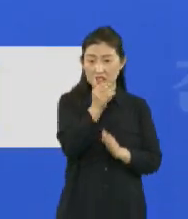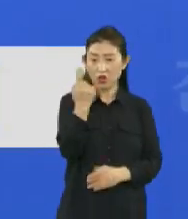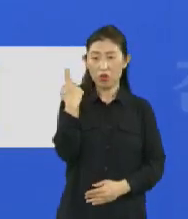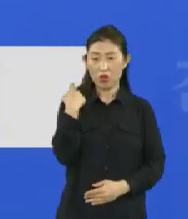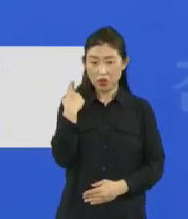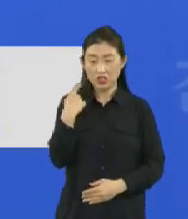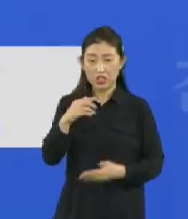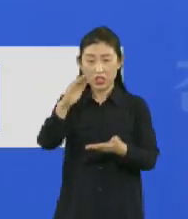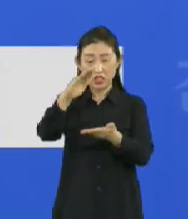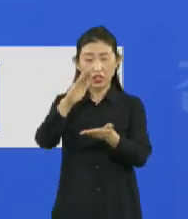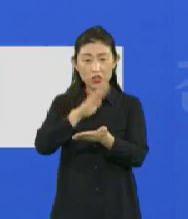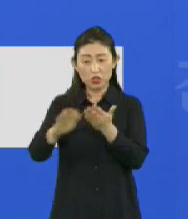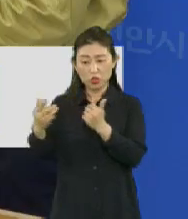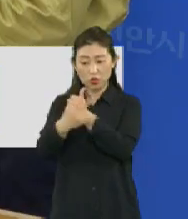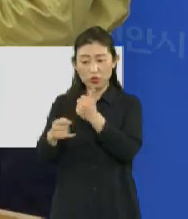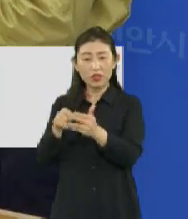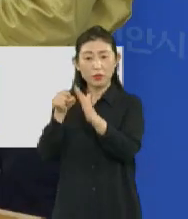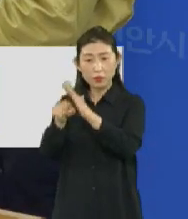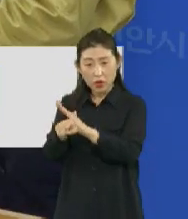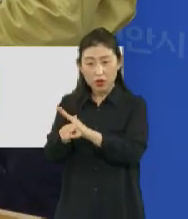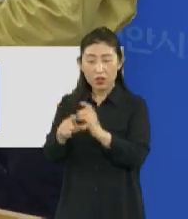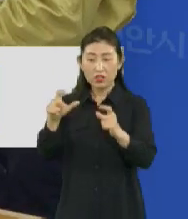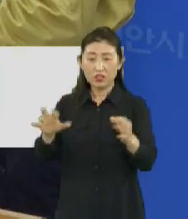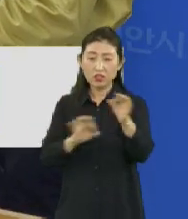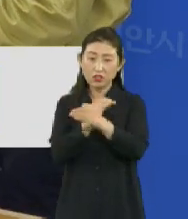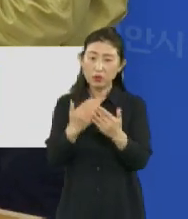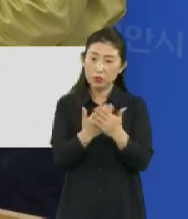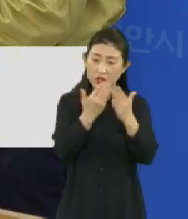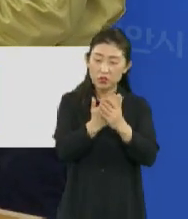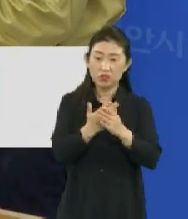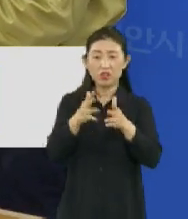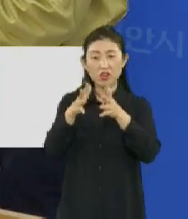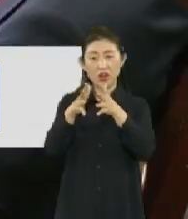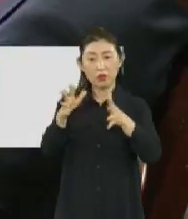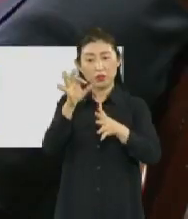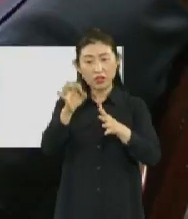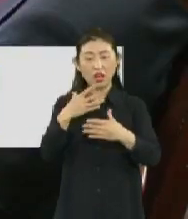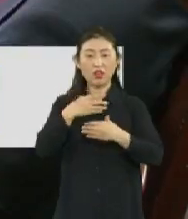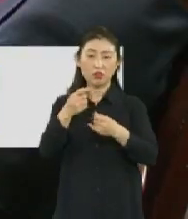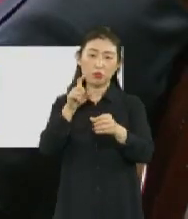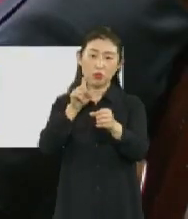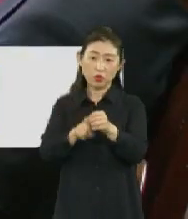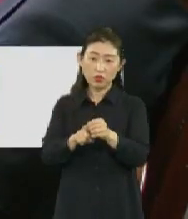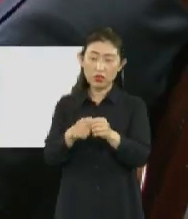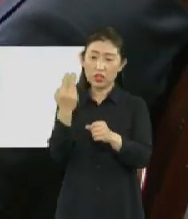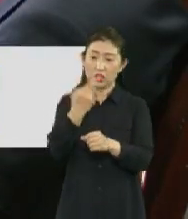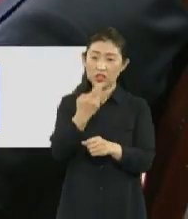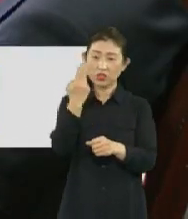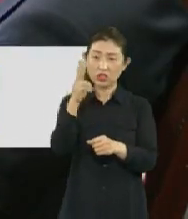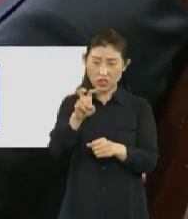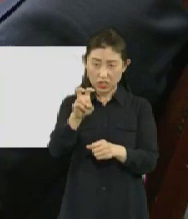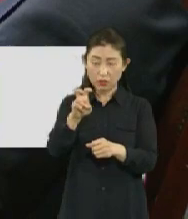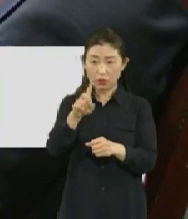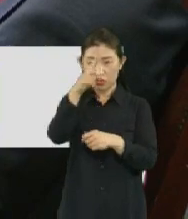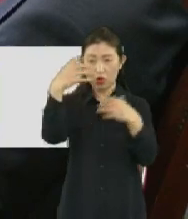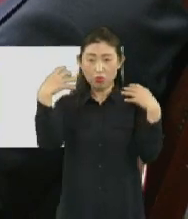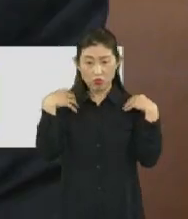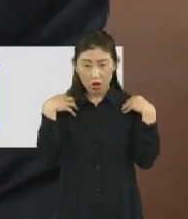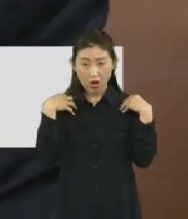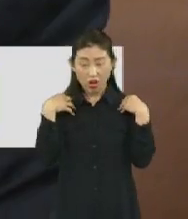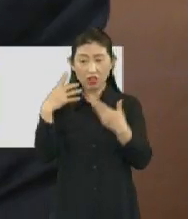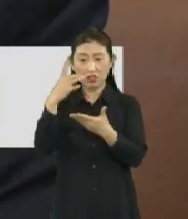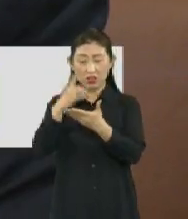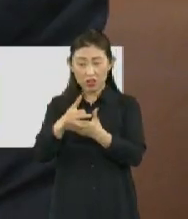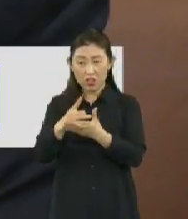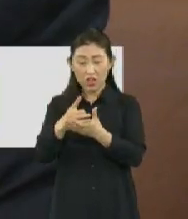어제 인수위원회를 방문해 지역경제 활성화와 주거 안정을 도모할 수 있도록 지난 2020년 정부가 지정한